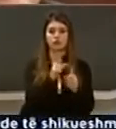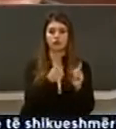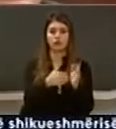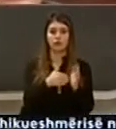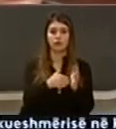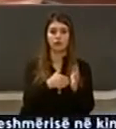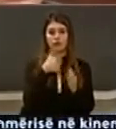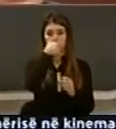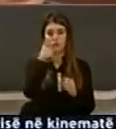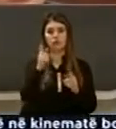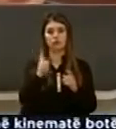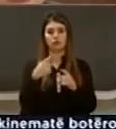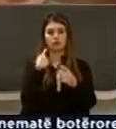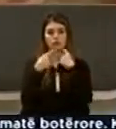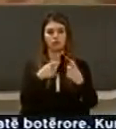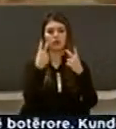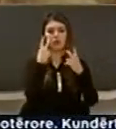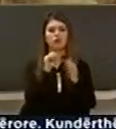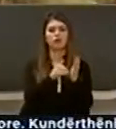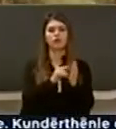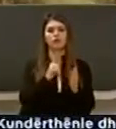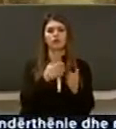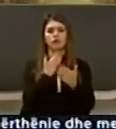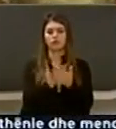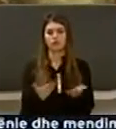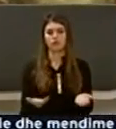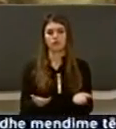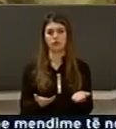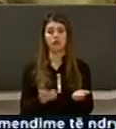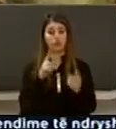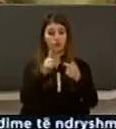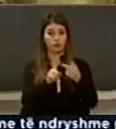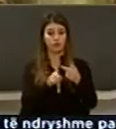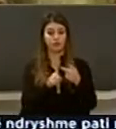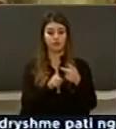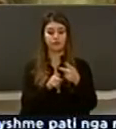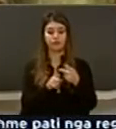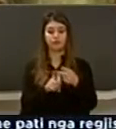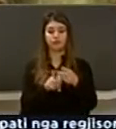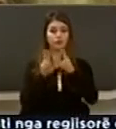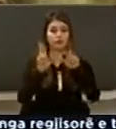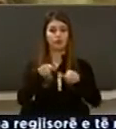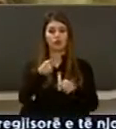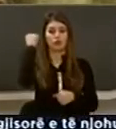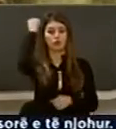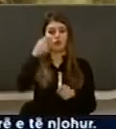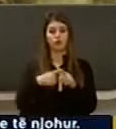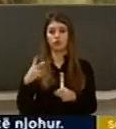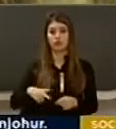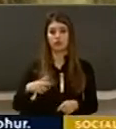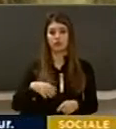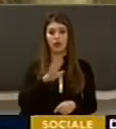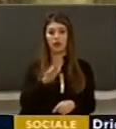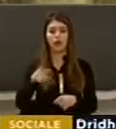opozita për të mbajtur një seancë të jashtëzakonshme pikërisht në këtë çështje. Në dy, e vërtet se Kosova dhe qytetarët e saj kanë një